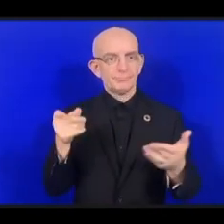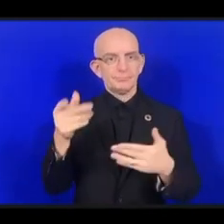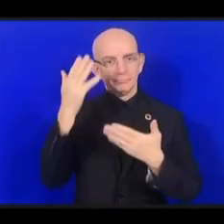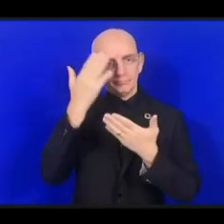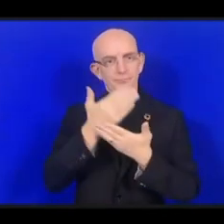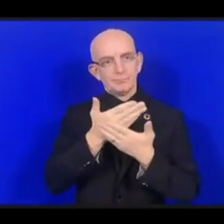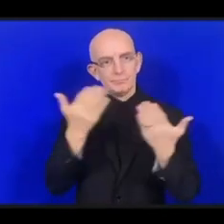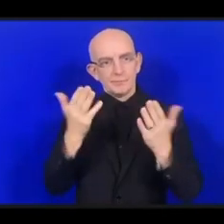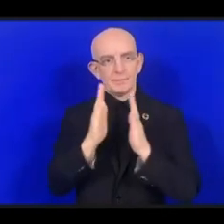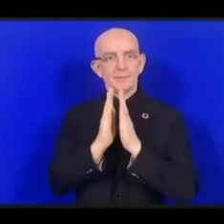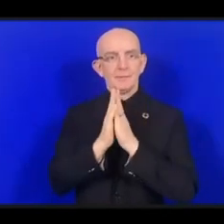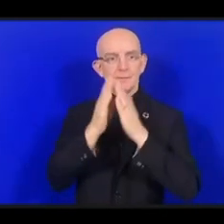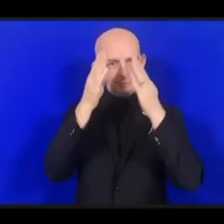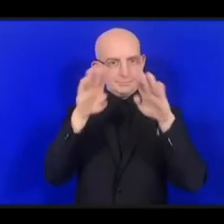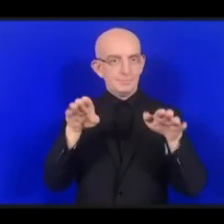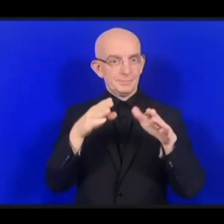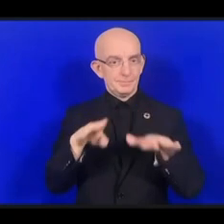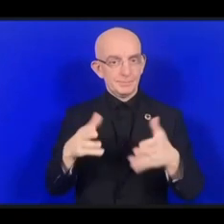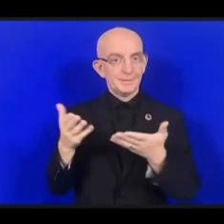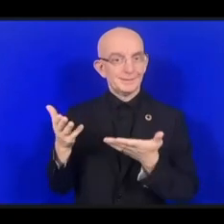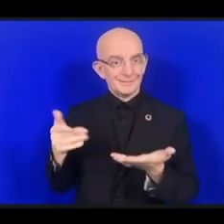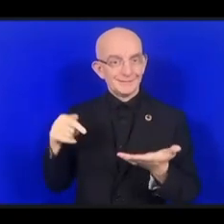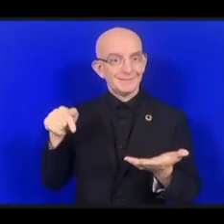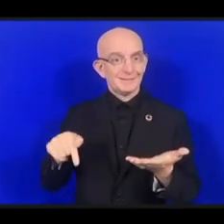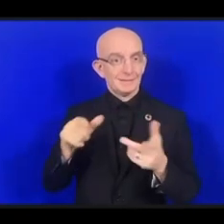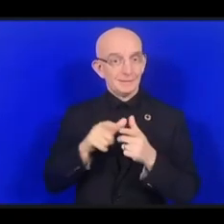他是清水寺的主持。那么清水寺呢是日本最著名的寺庙之一。Senhan先生是在40年京都 Kimomizu 出生。